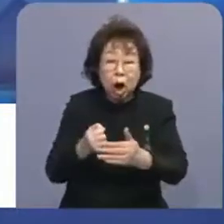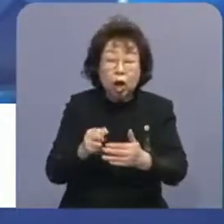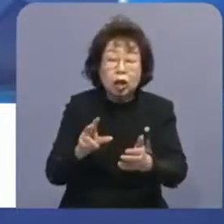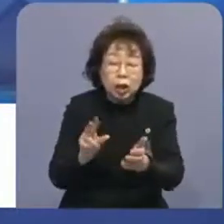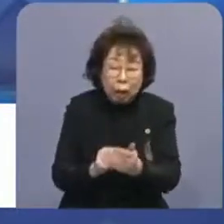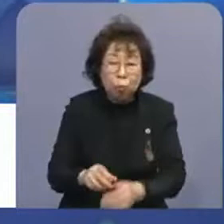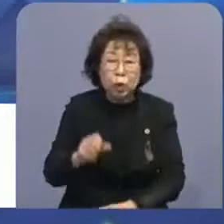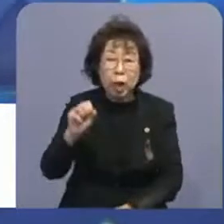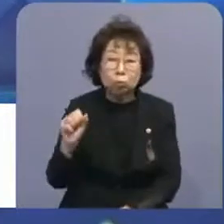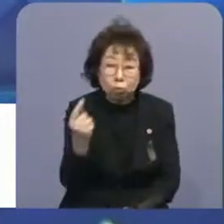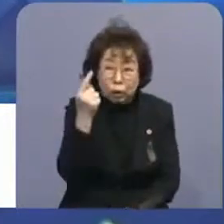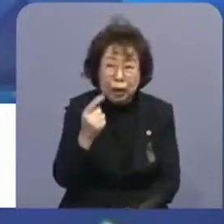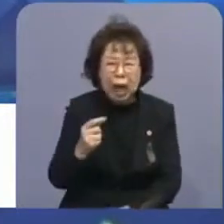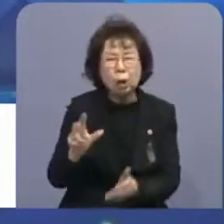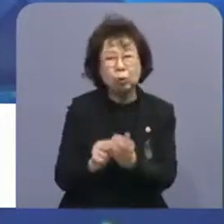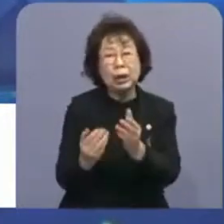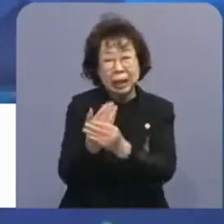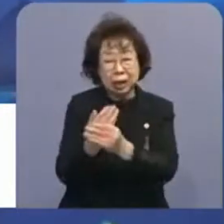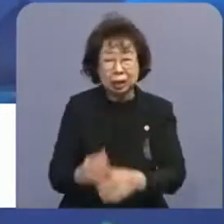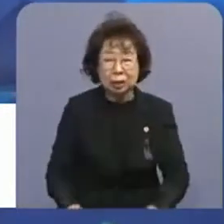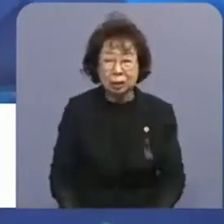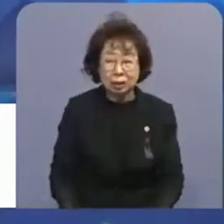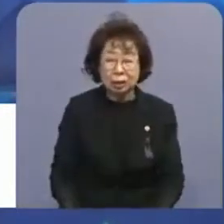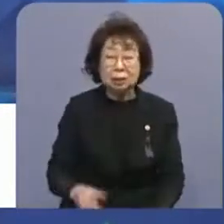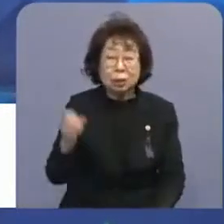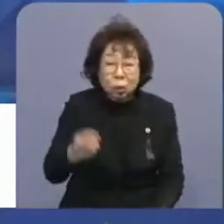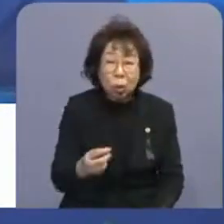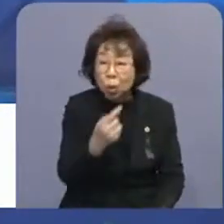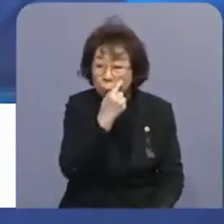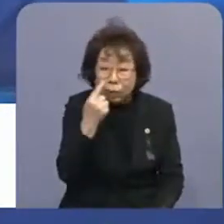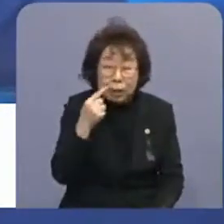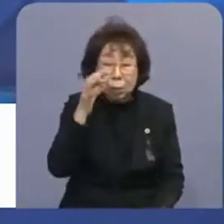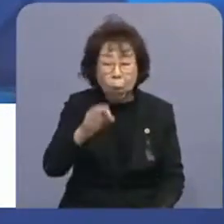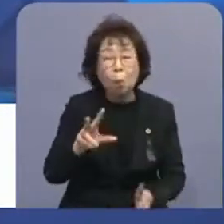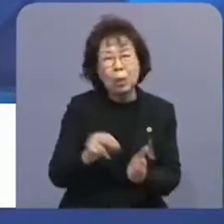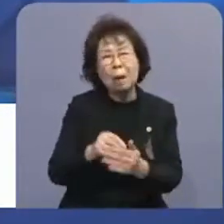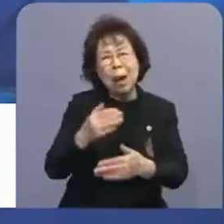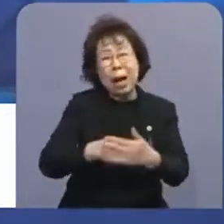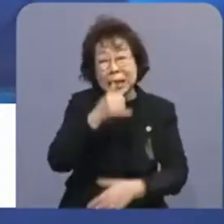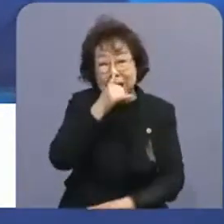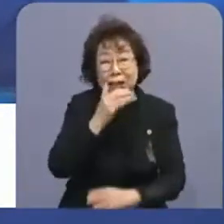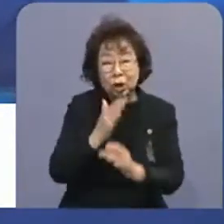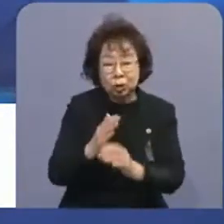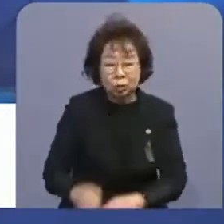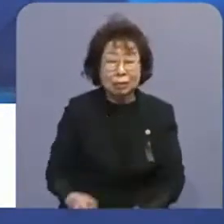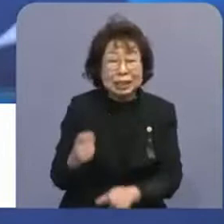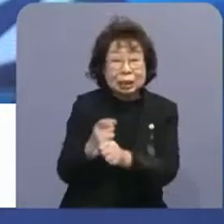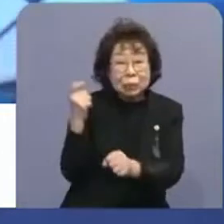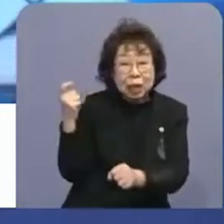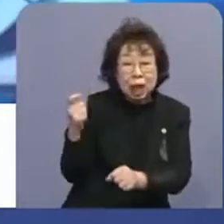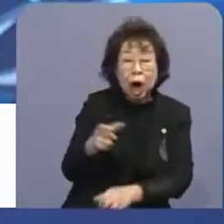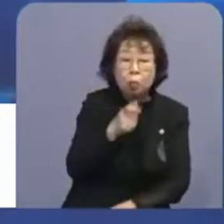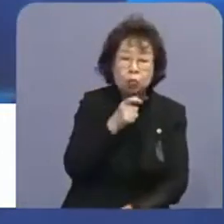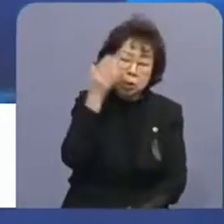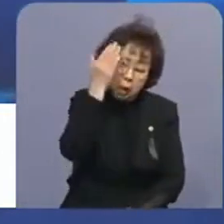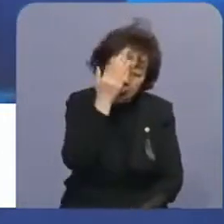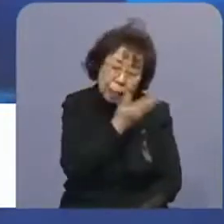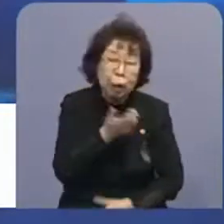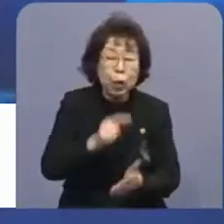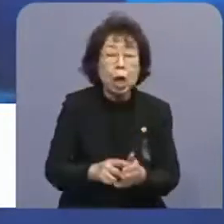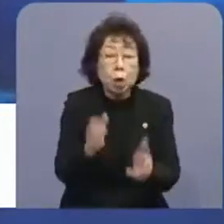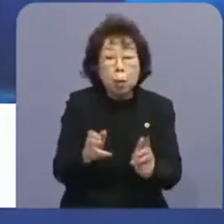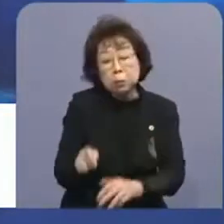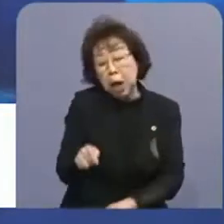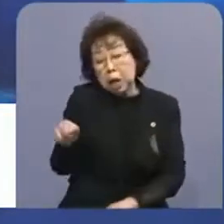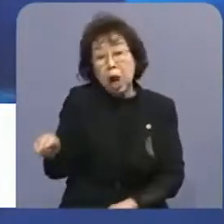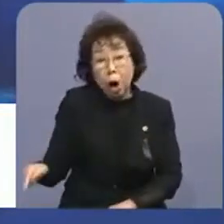보도 어제 전해드렸는데요 여기엔 짚고 넘어가야 할 문제가 또 하나 있습니다 바로 10년 전에도 수지를 개선하겠다며 펌프장